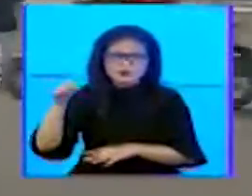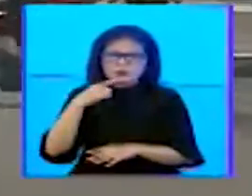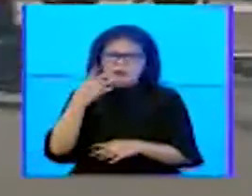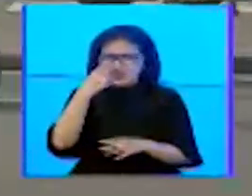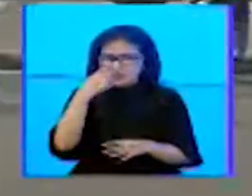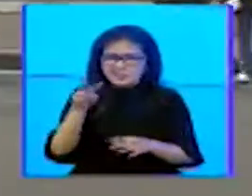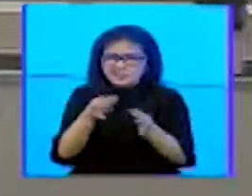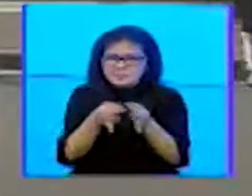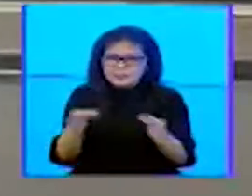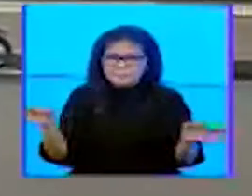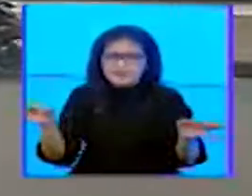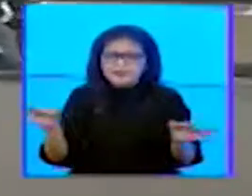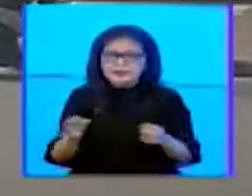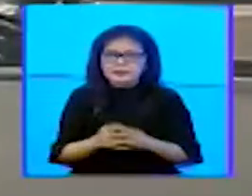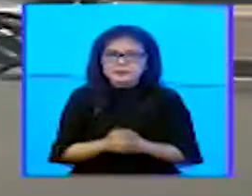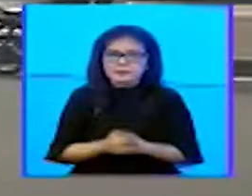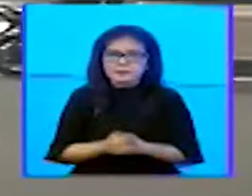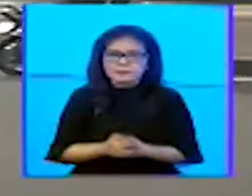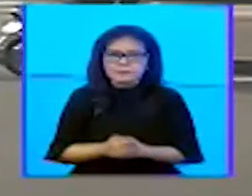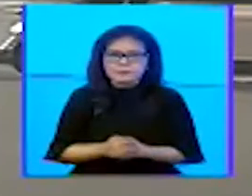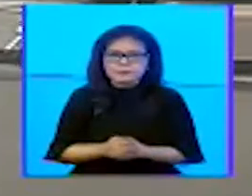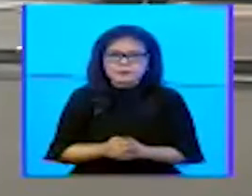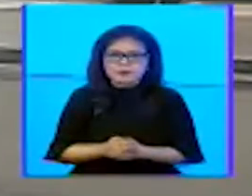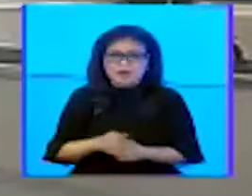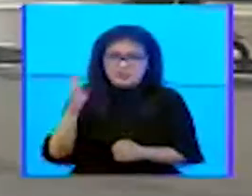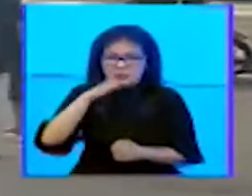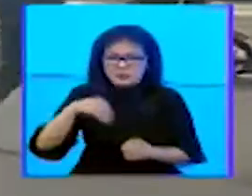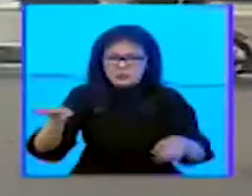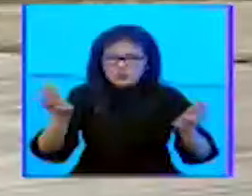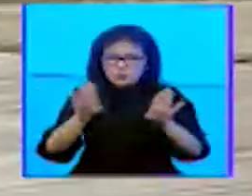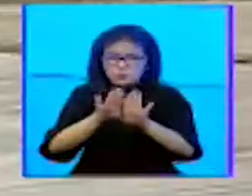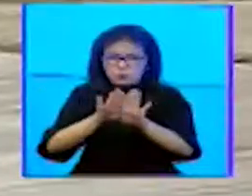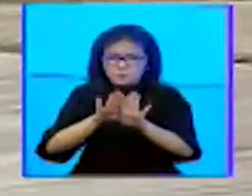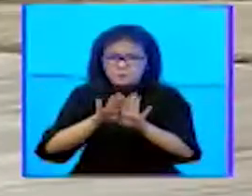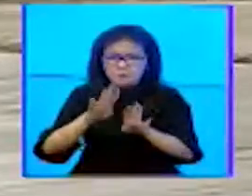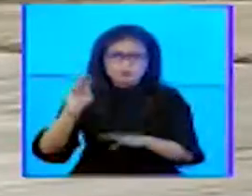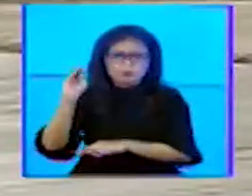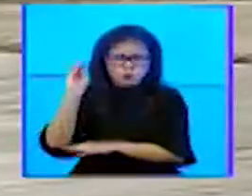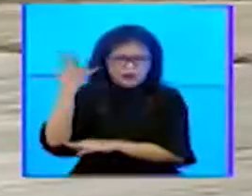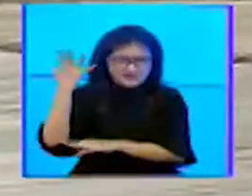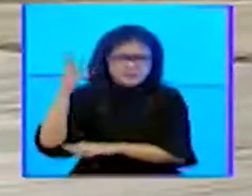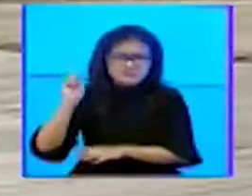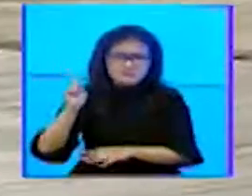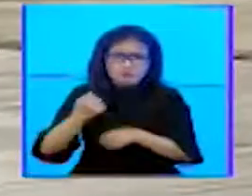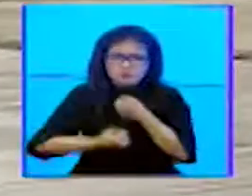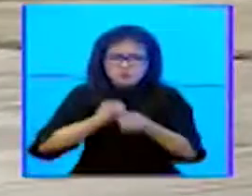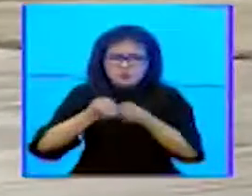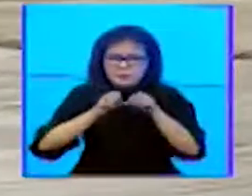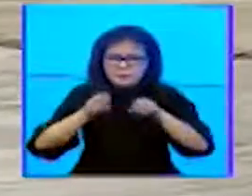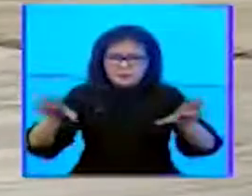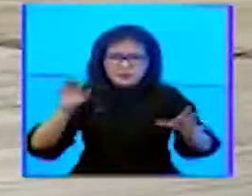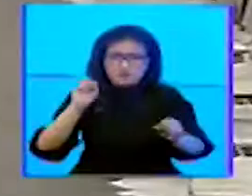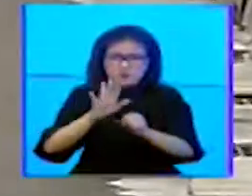hari ini memang kawasan Monas ditutup untuk umum sebagai upaya pencegahan lonjakan kasus profit margin tinggi DKI